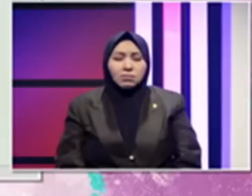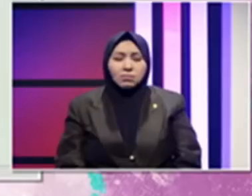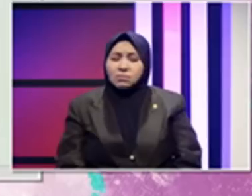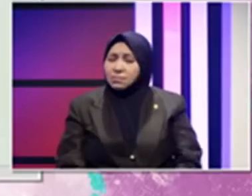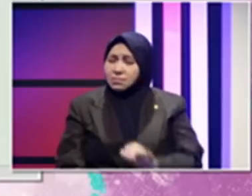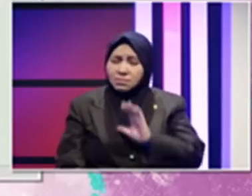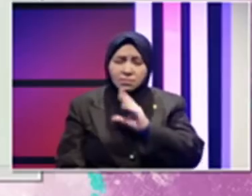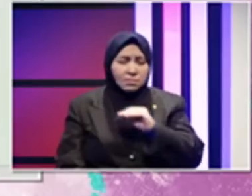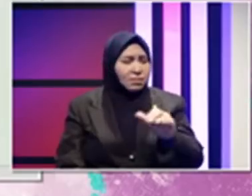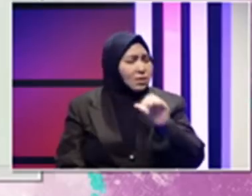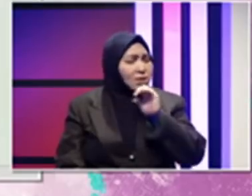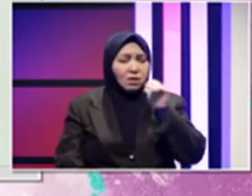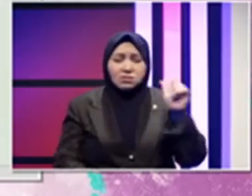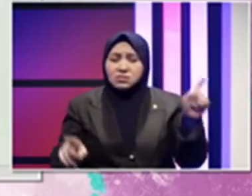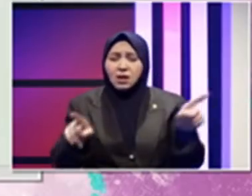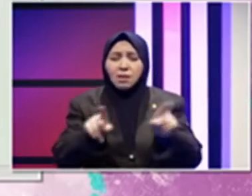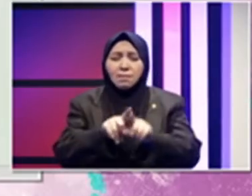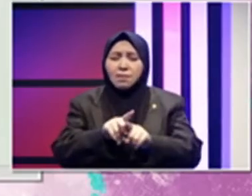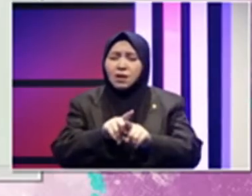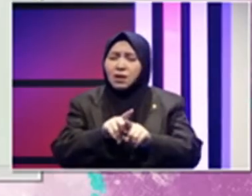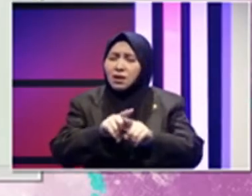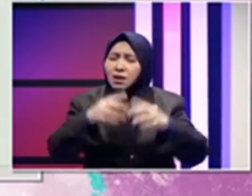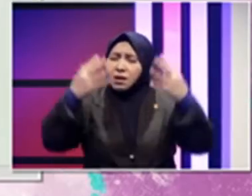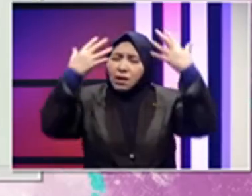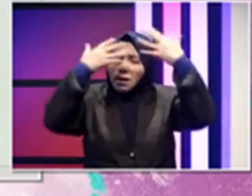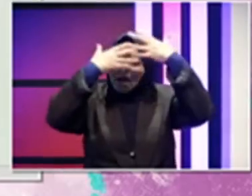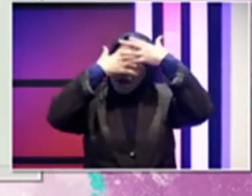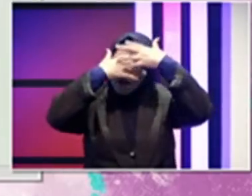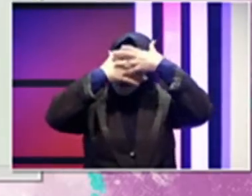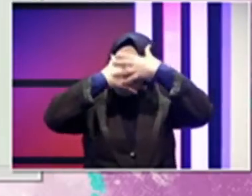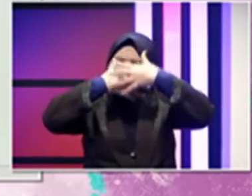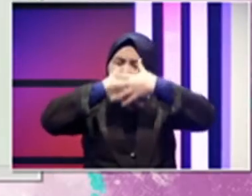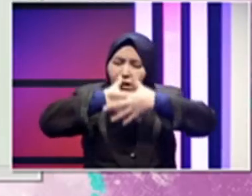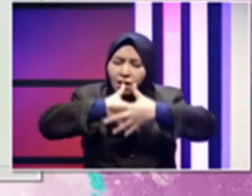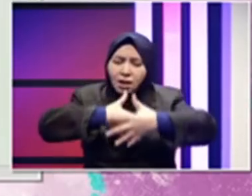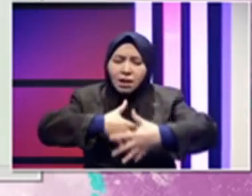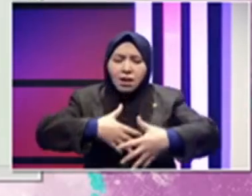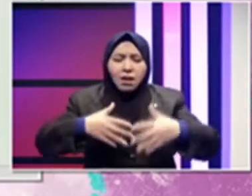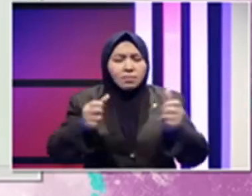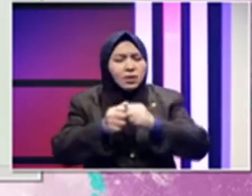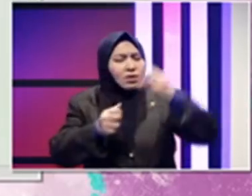وَالْبَصِيرُ وَلَا الظُّلُمَاتُ وَلَا